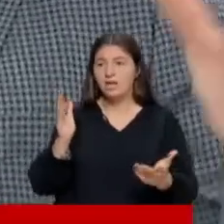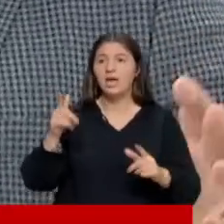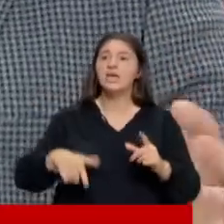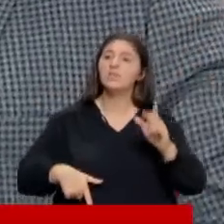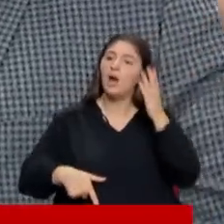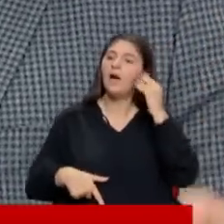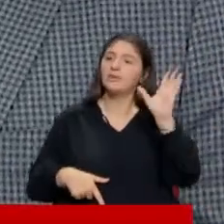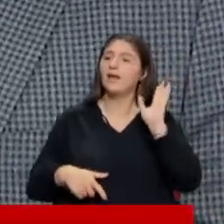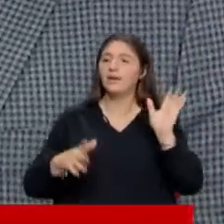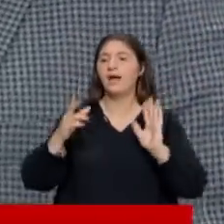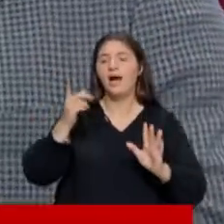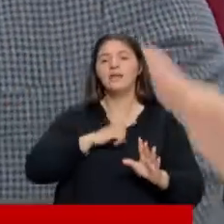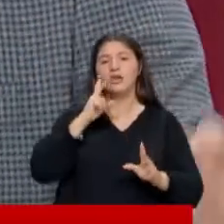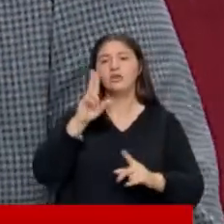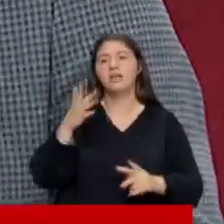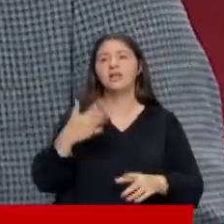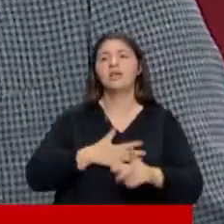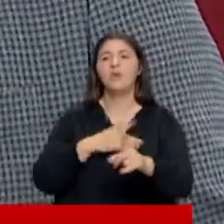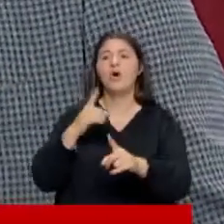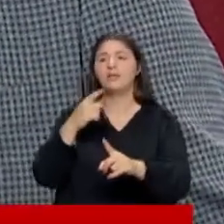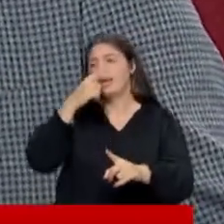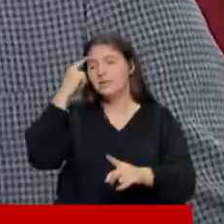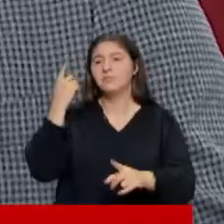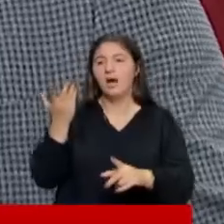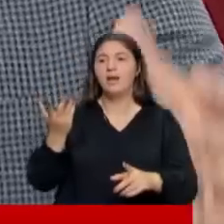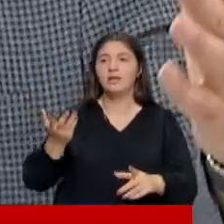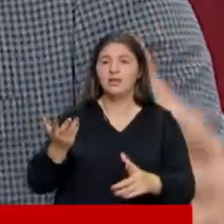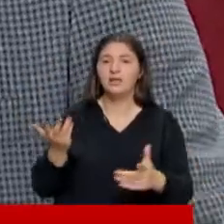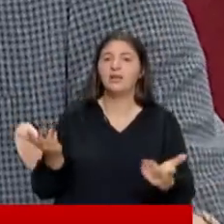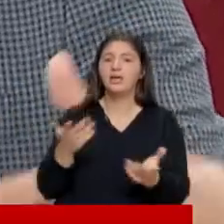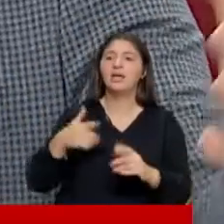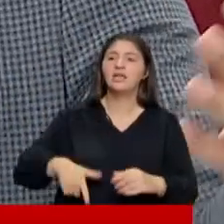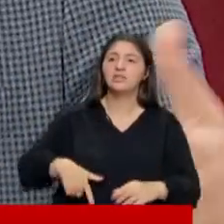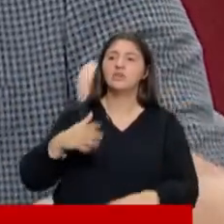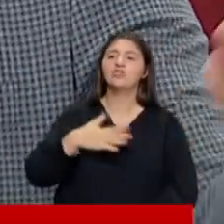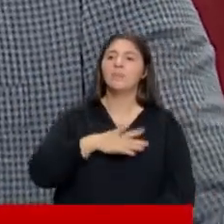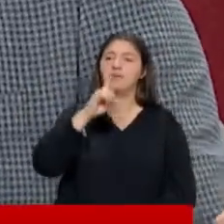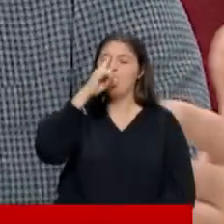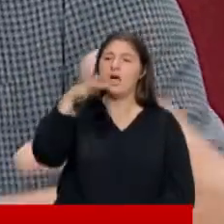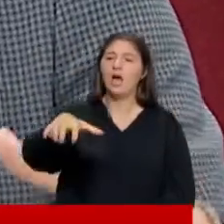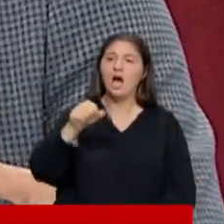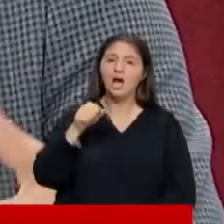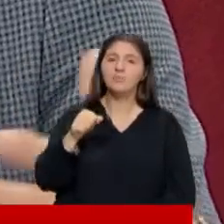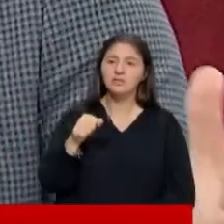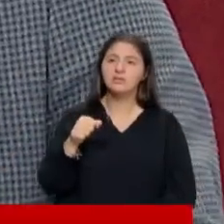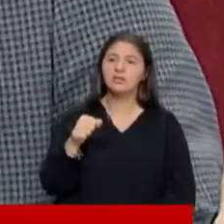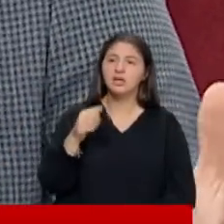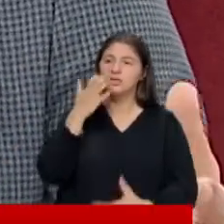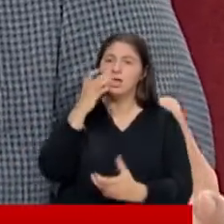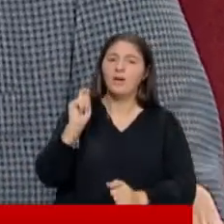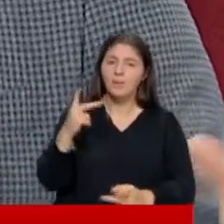anladık adayınızı gösterirsiniz CHP'nin oradaki potansiyeli İzmir'i CHP'nin tek başına almasını